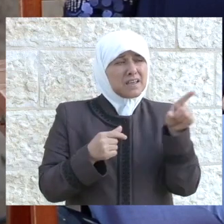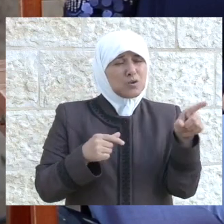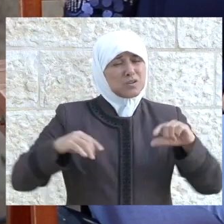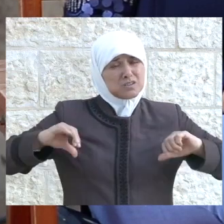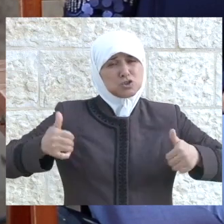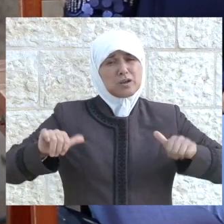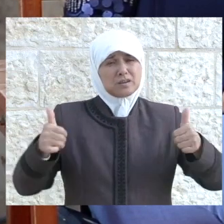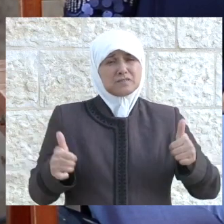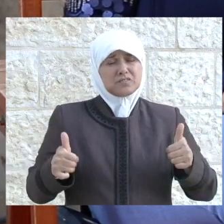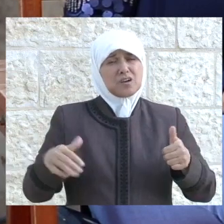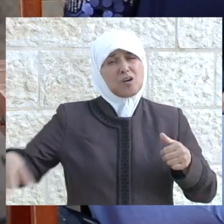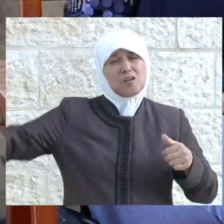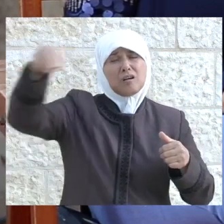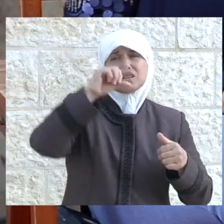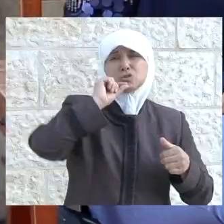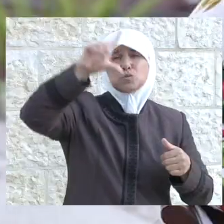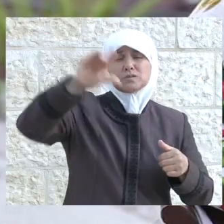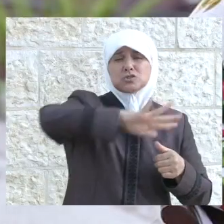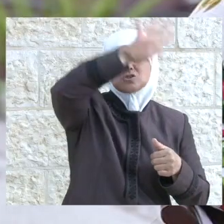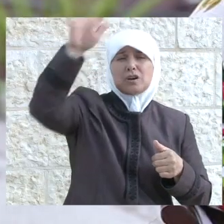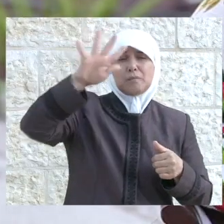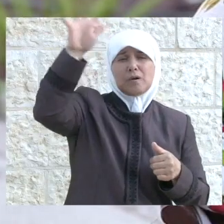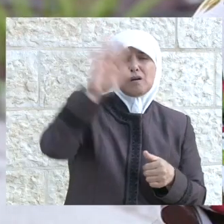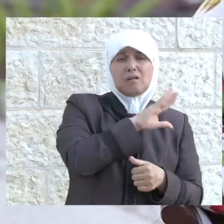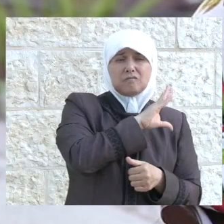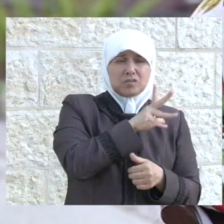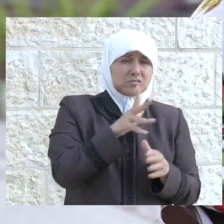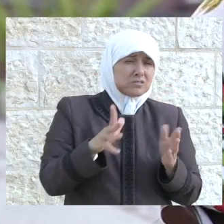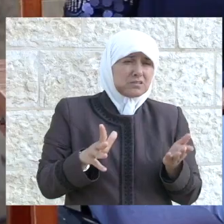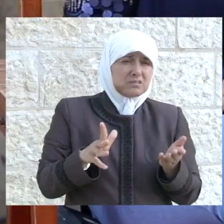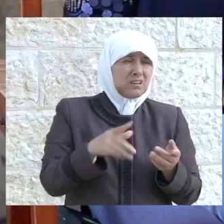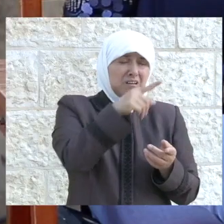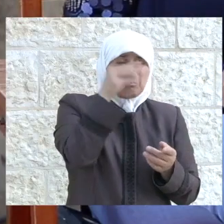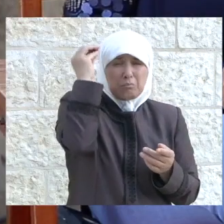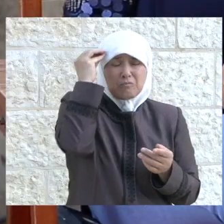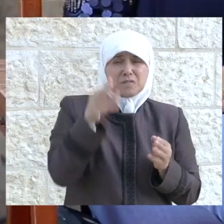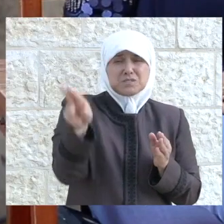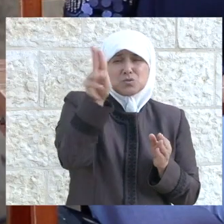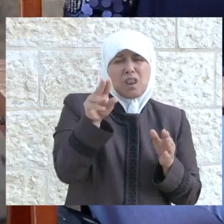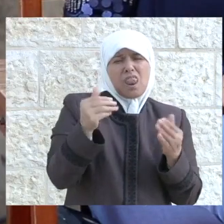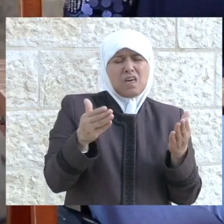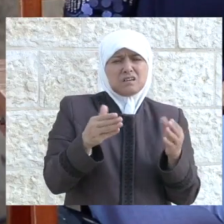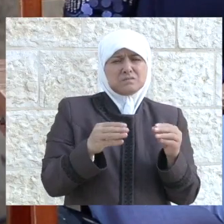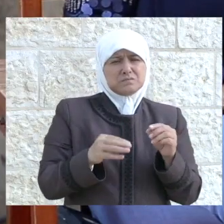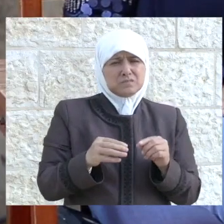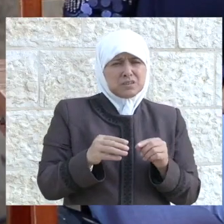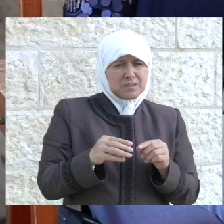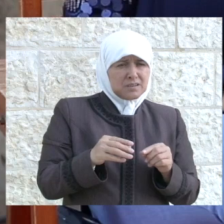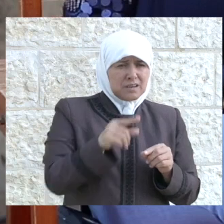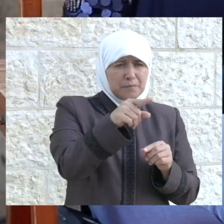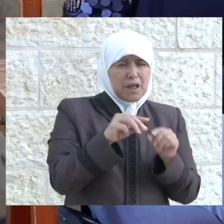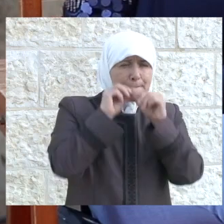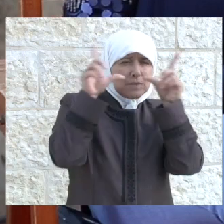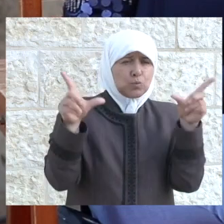الشعب الفلسطيني بالقضية الفلسطينية. فهمت سؤالك مني. أشياء ورشات عمل عملتيها،